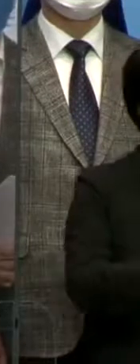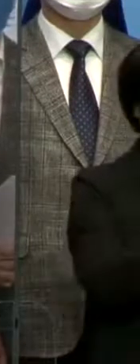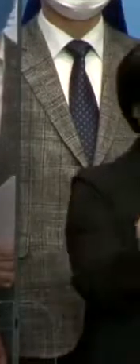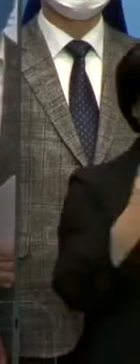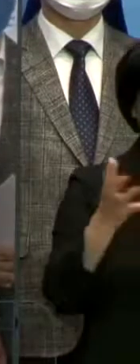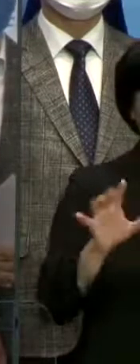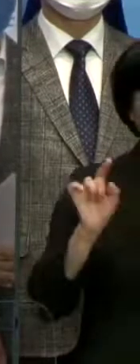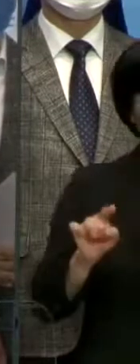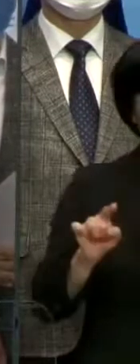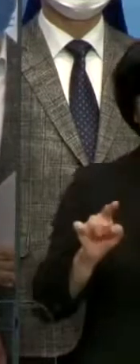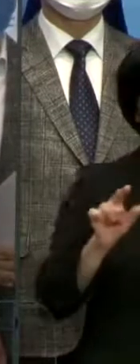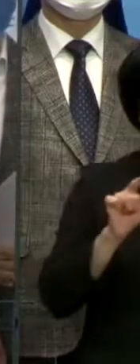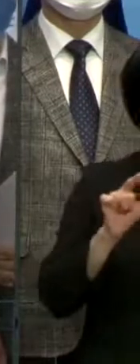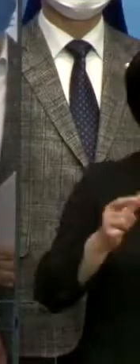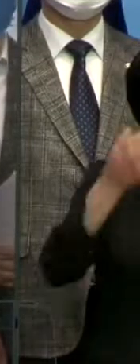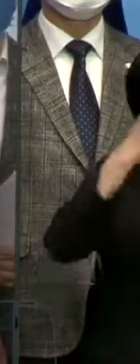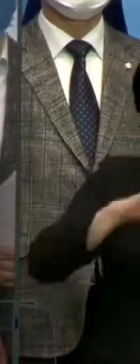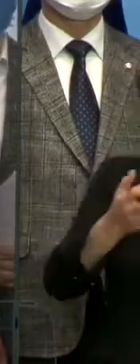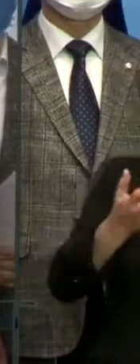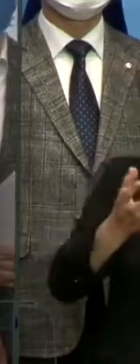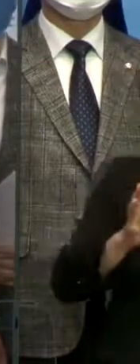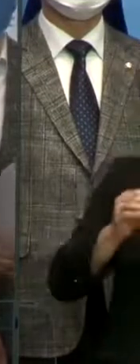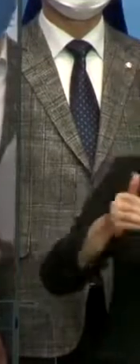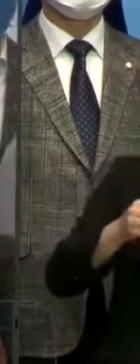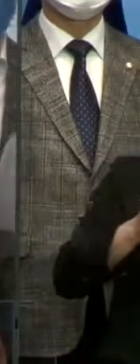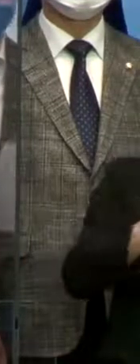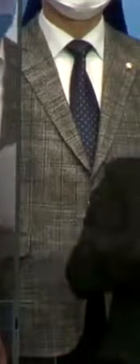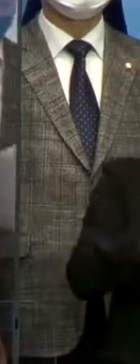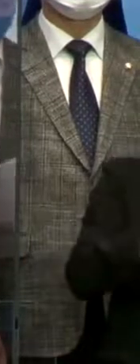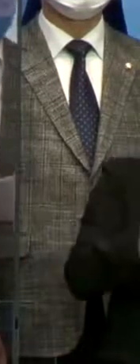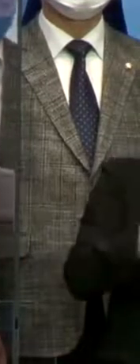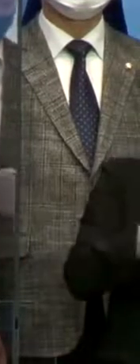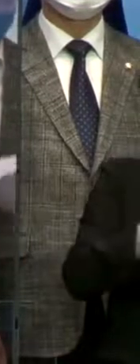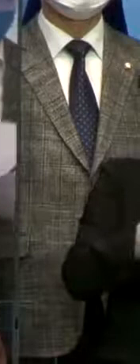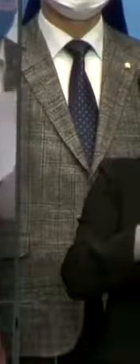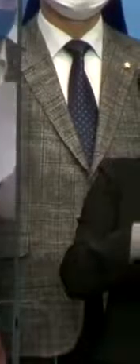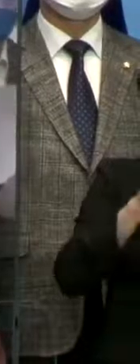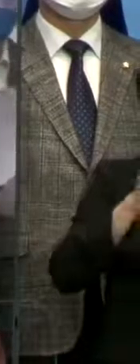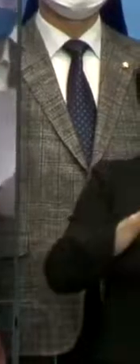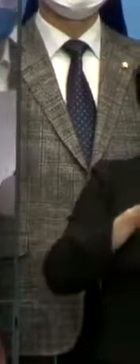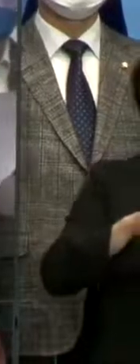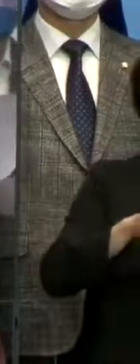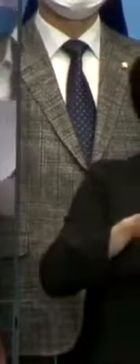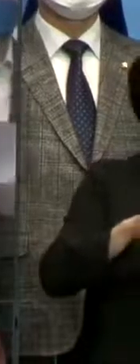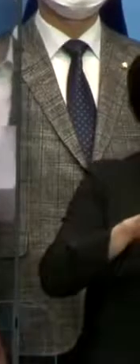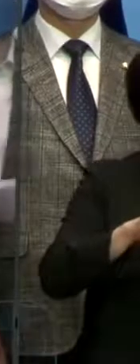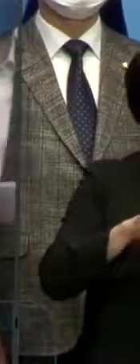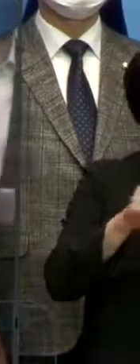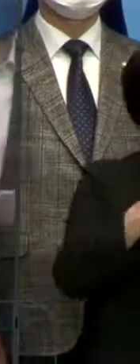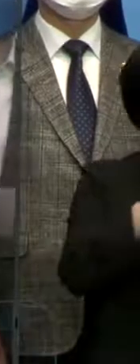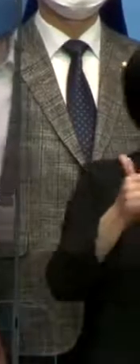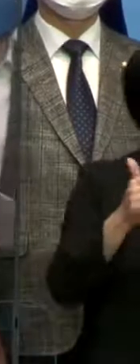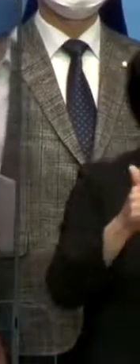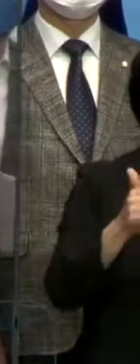야당이 일부 이익단체의 의견만을 대변해 발목 잡는 것은 아닌지 굉장히